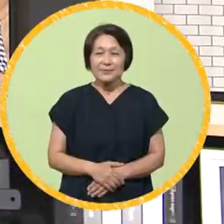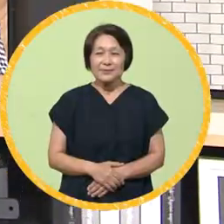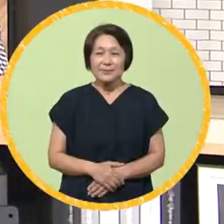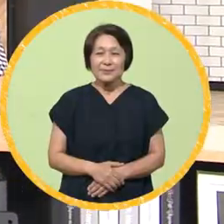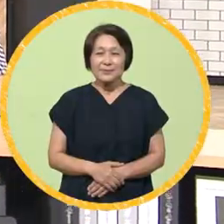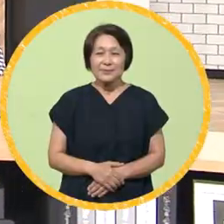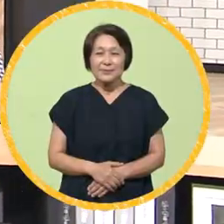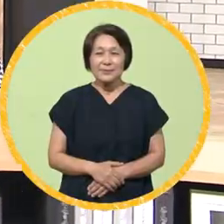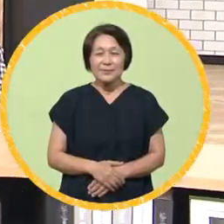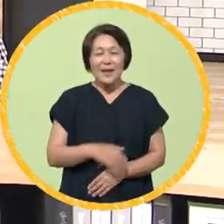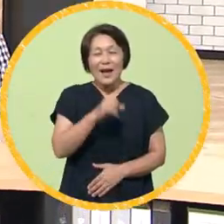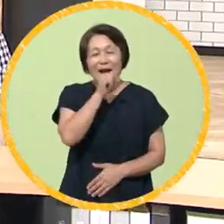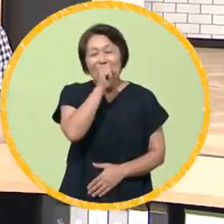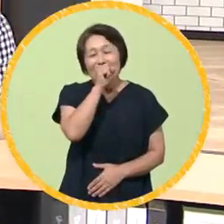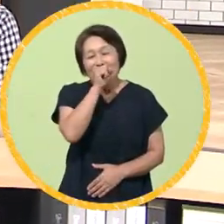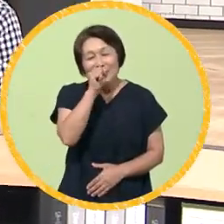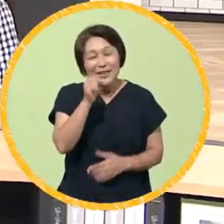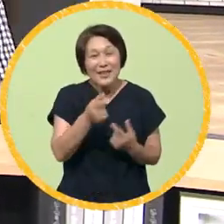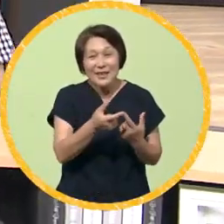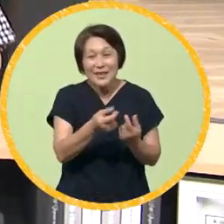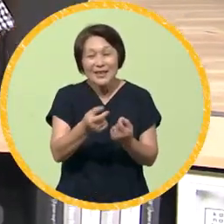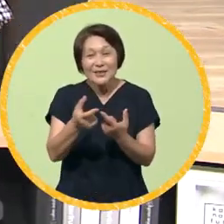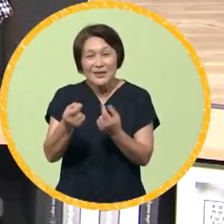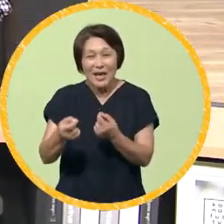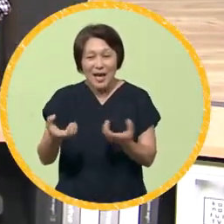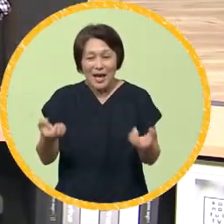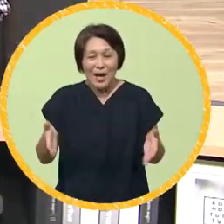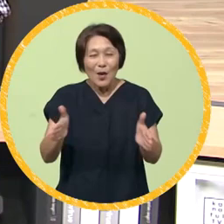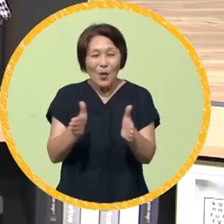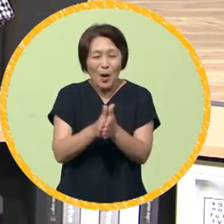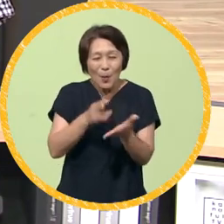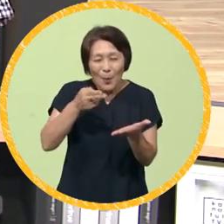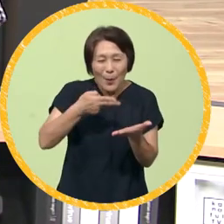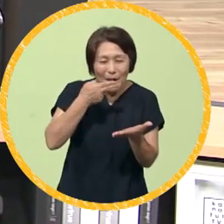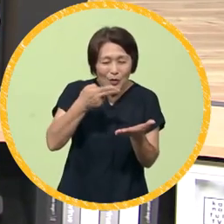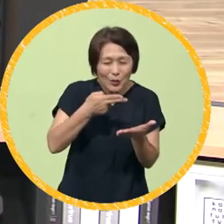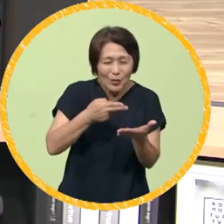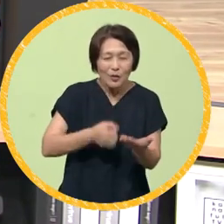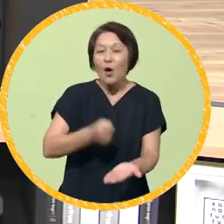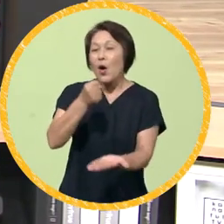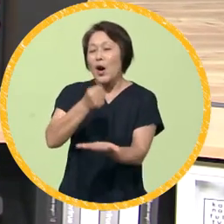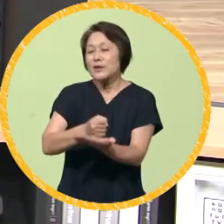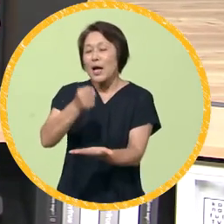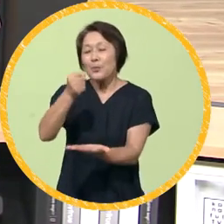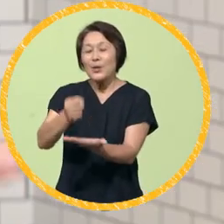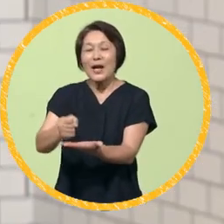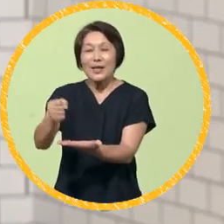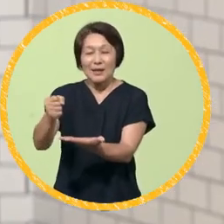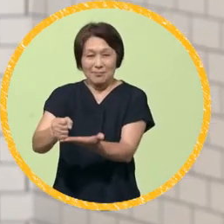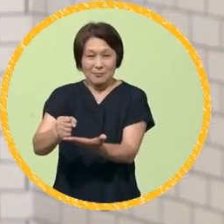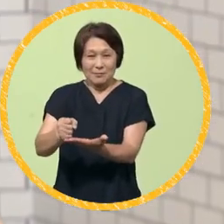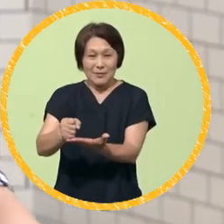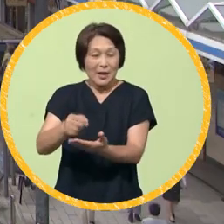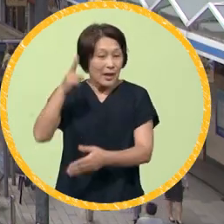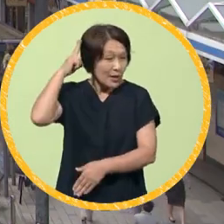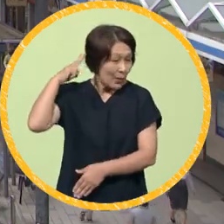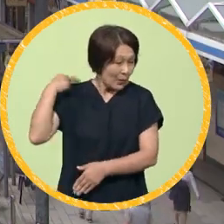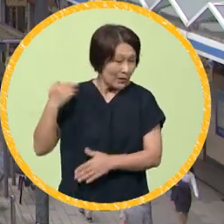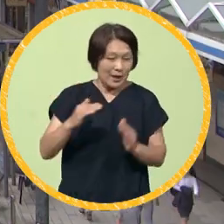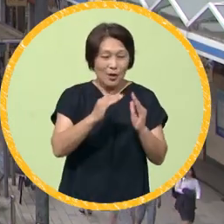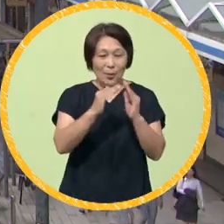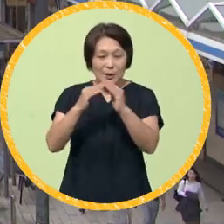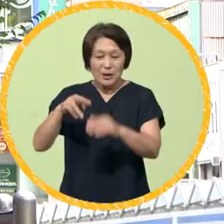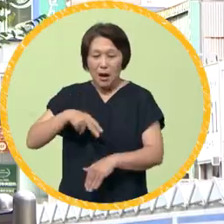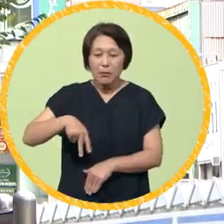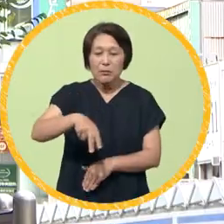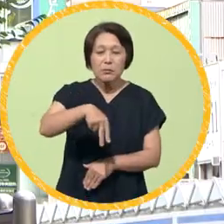いいですね。 美味しそう。 コラボメニューもいいし、スタンプラリーもやっぱり、 横須賀の街歩くだけでも本当楽しいから